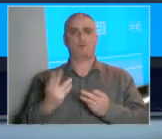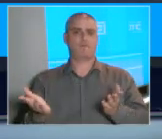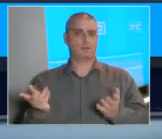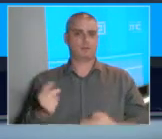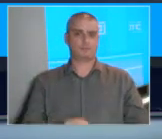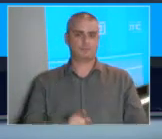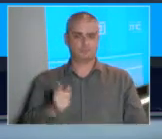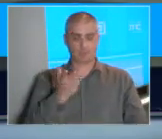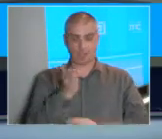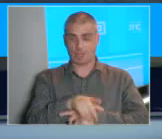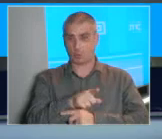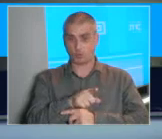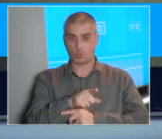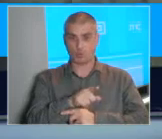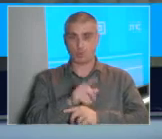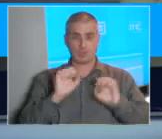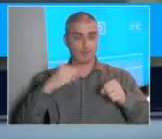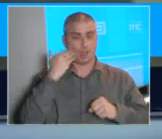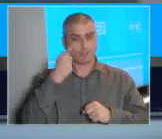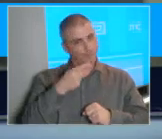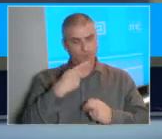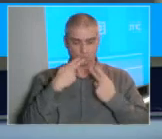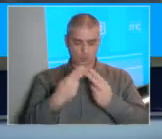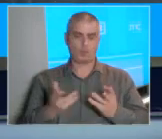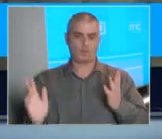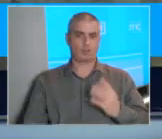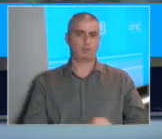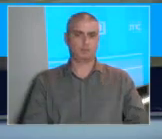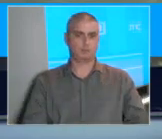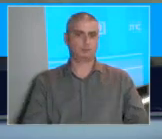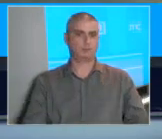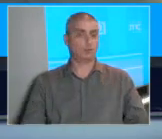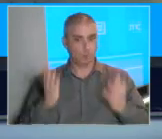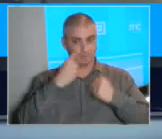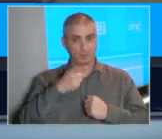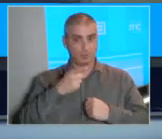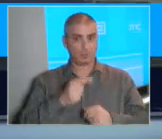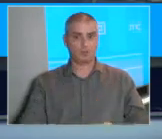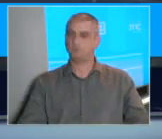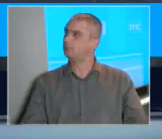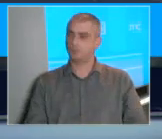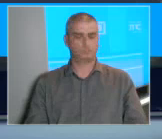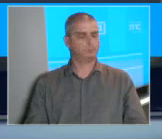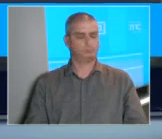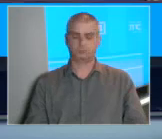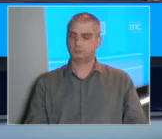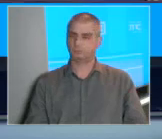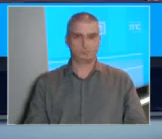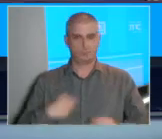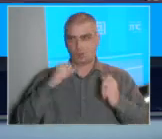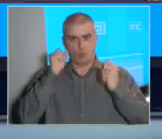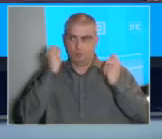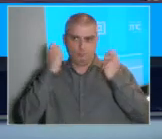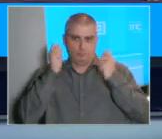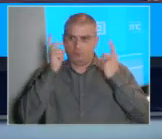הם הרגו את הקבלן האמריקני, היה תגובה. הוא הפתיע אותך, טראמפ? לא. לא? לא, הוא לא הפתיע